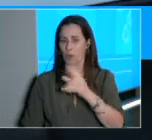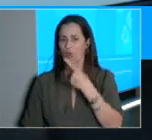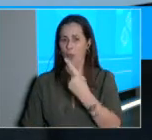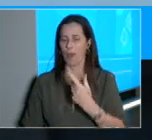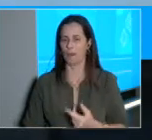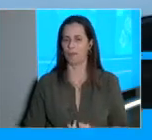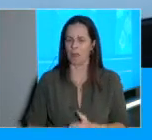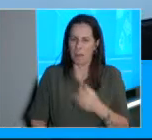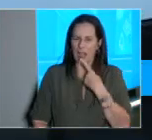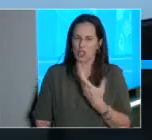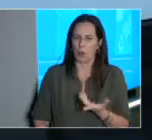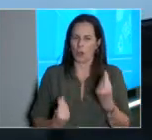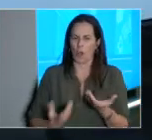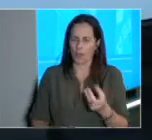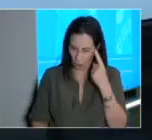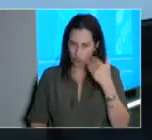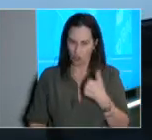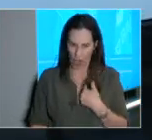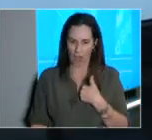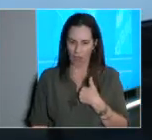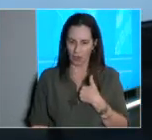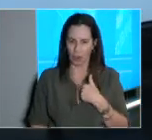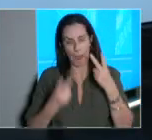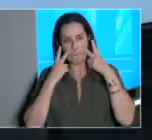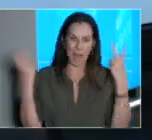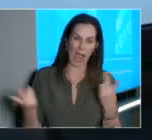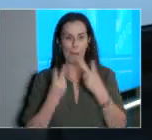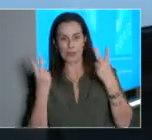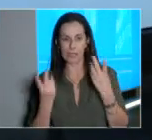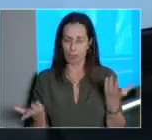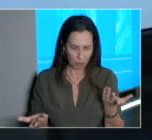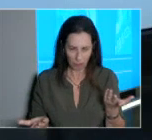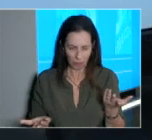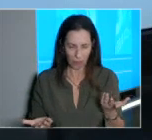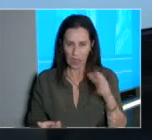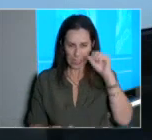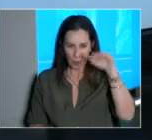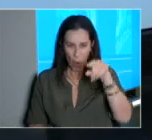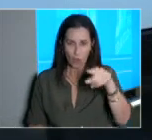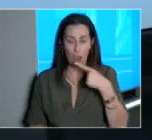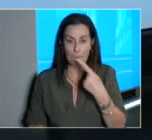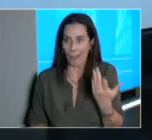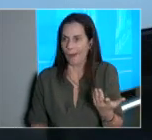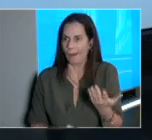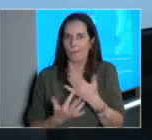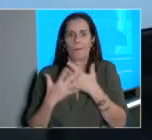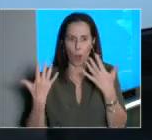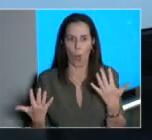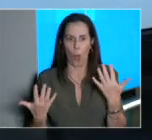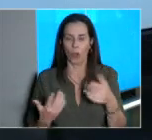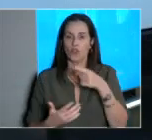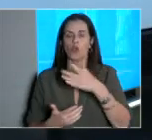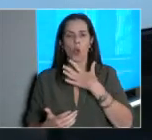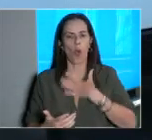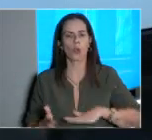האלה. מה זאת אומרת משרתים? תגיד, אתה חושב שאנחנו מחפשים איזשהו שירות? הרי בצלאל סמוטריץ' אומר בצורה ברורה שהוא